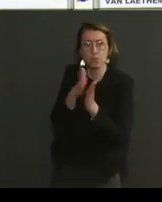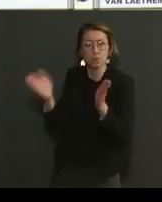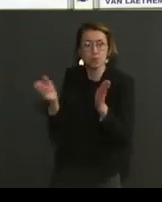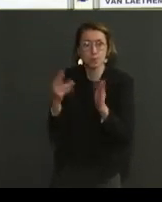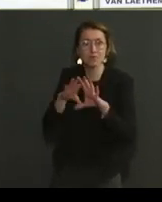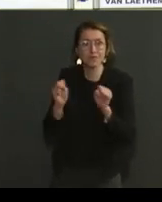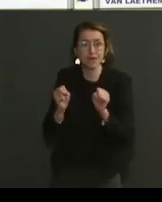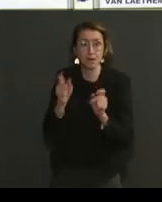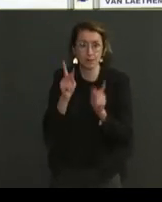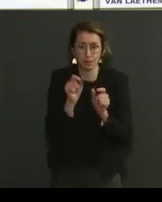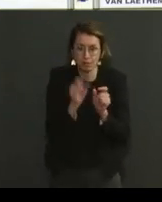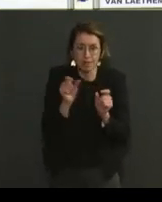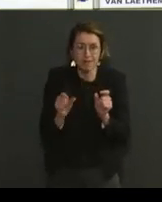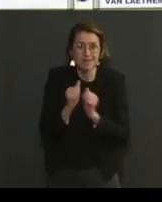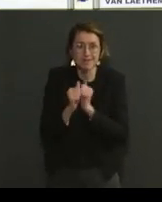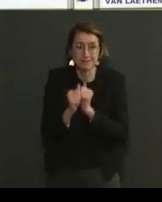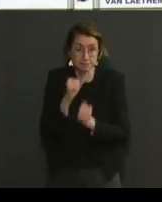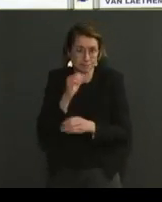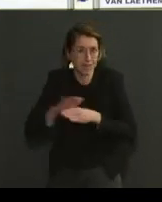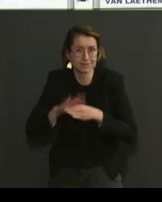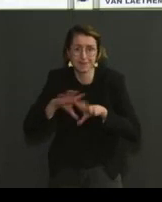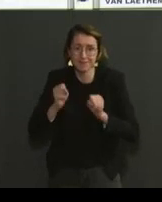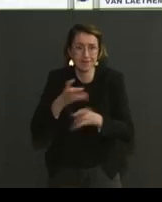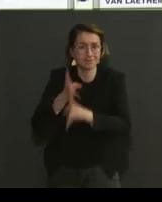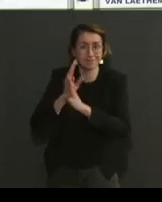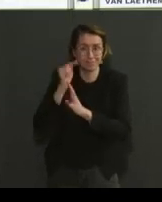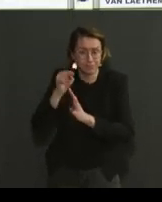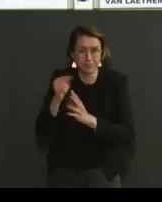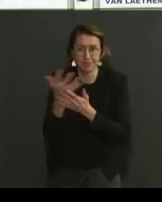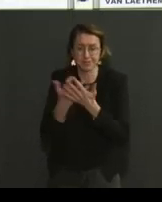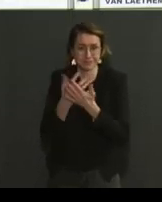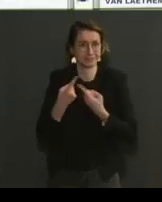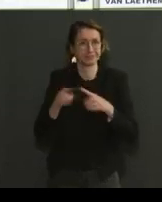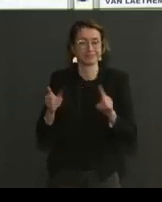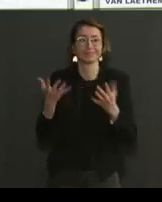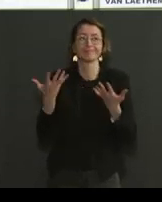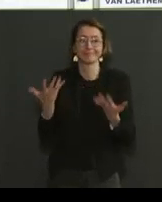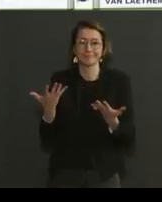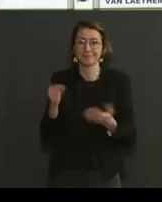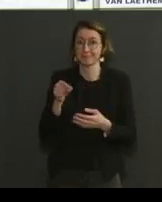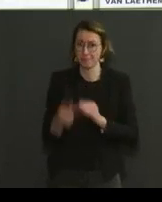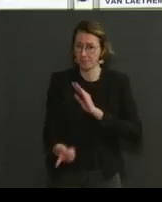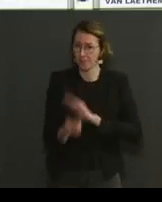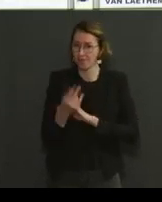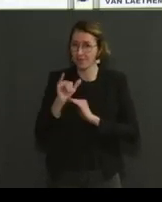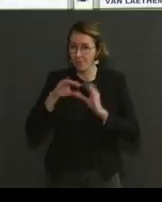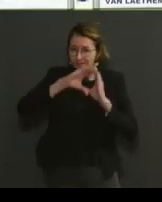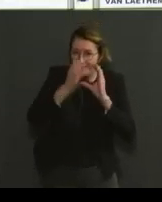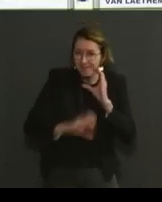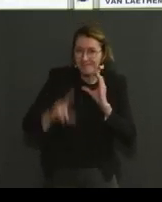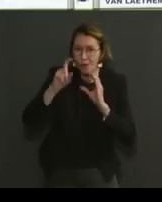que vous voyez. Ceci est donc un argument complémentaire pour dire que ces tests sur les eaux usées